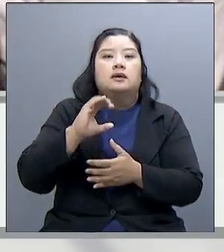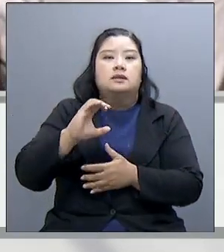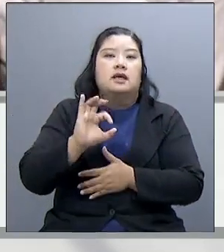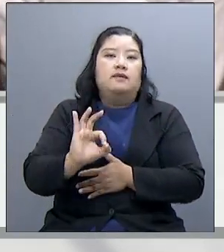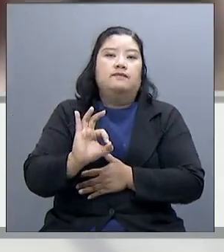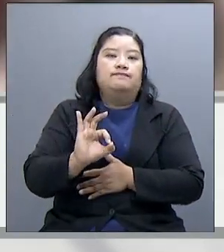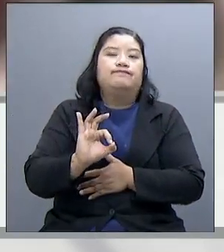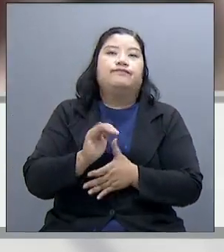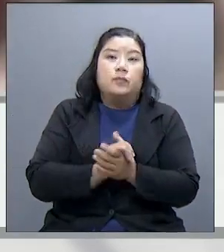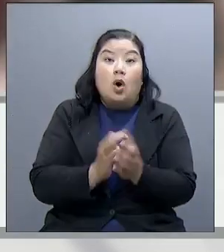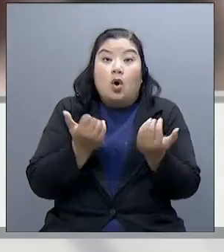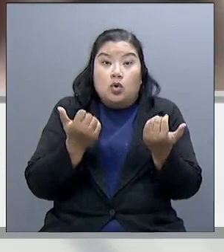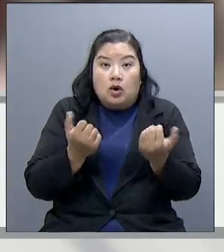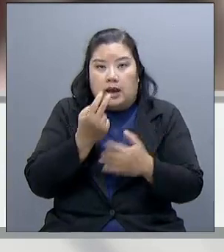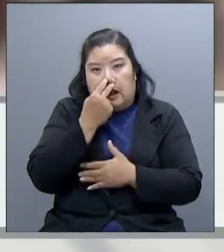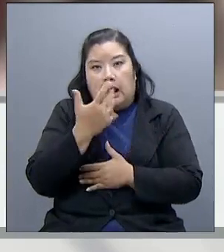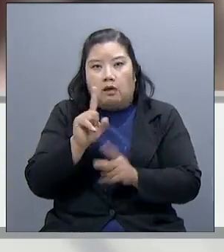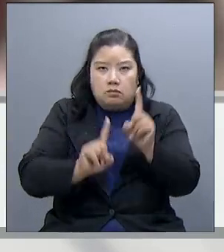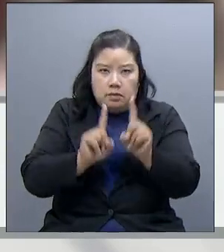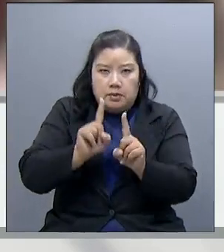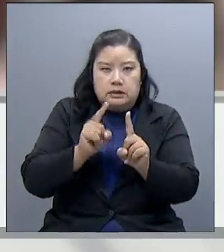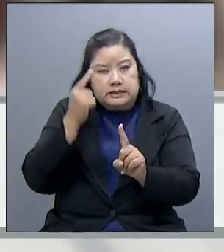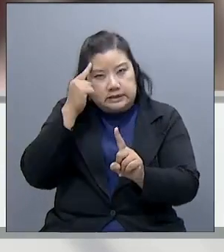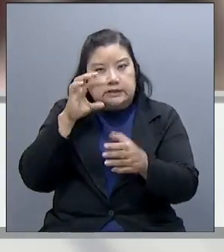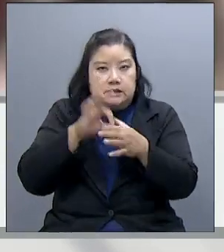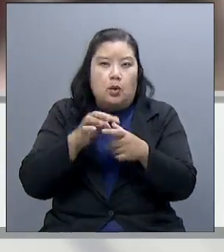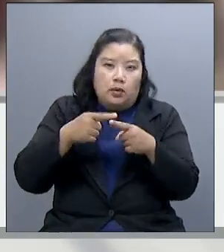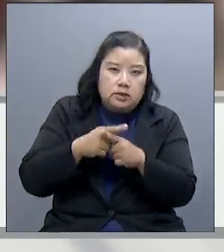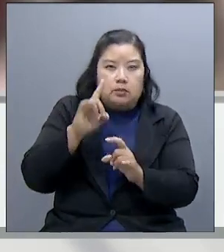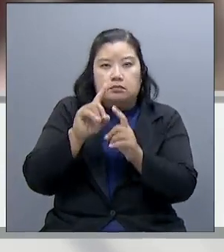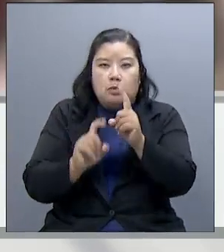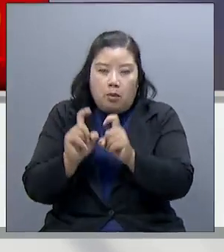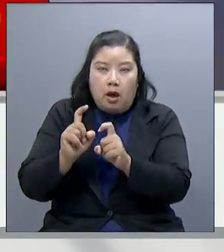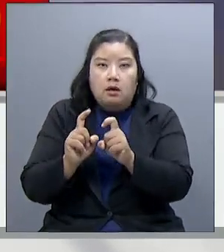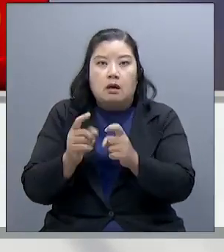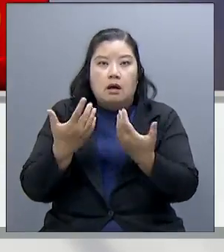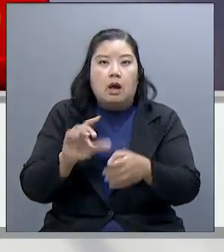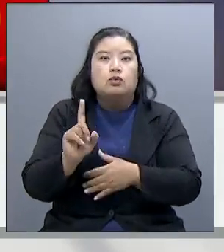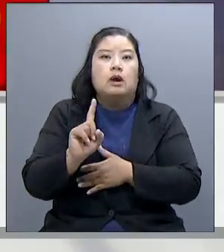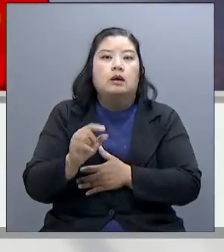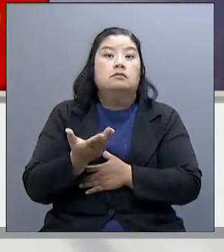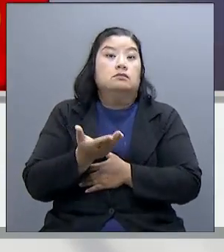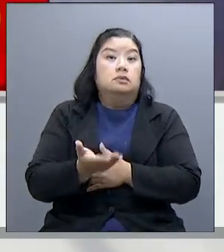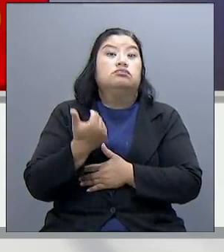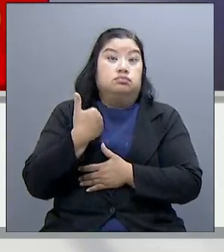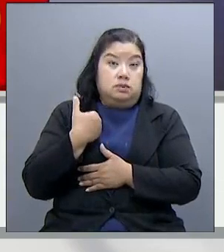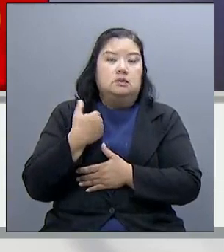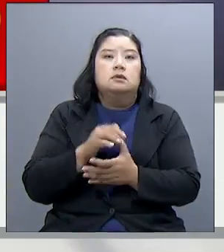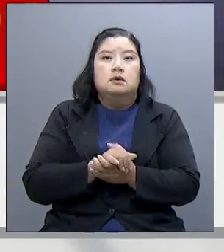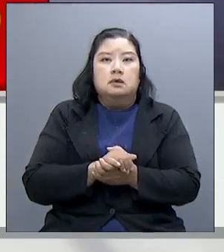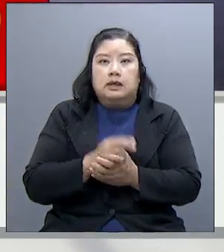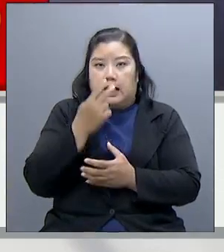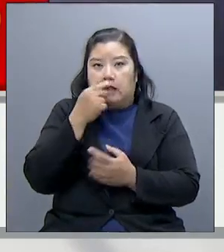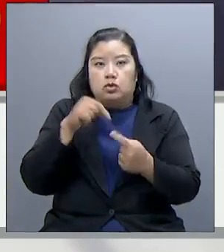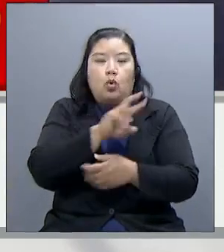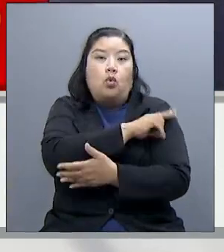อนนี้มีการประเมินความเสียหายออกมาจากหน่วยงานด้านสาธารณสุขในกาซาค่ะระบุว่าจากเหตุการณ์โจมตีครั้งล่าสุดที่โรงพยาบ